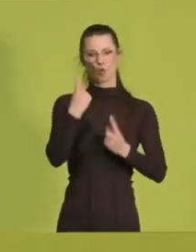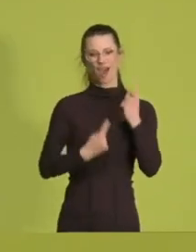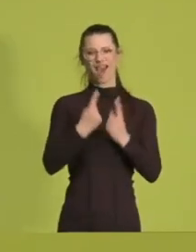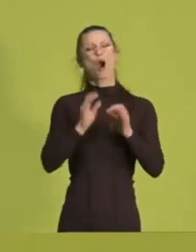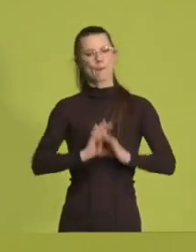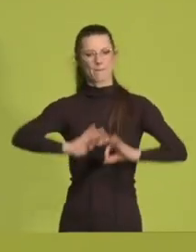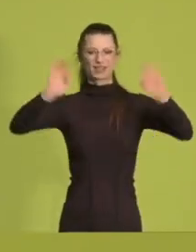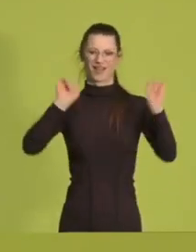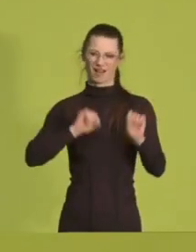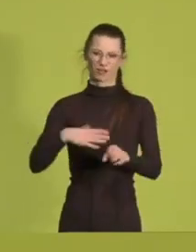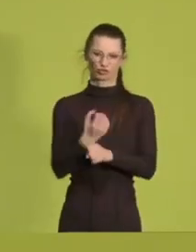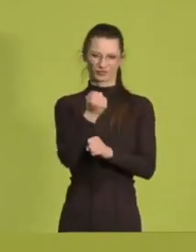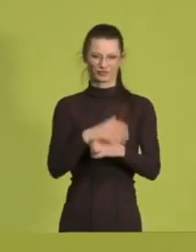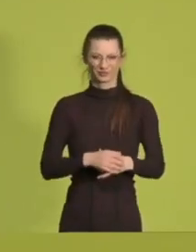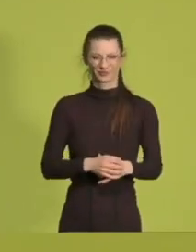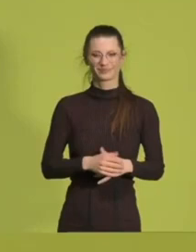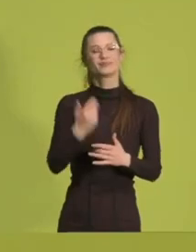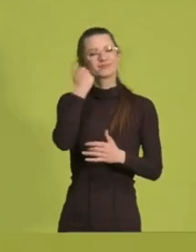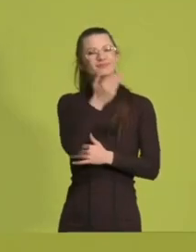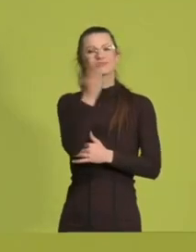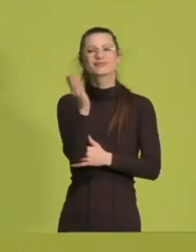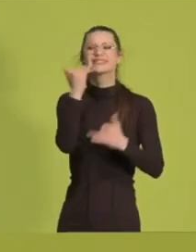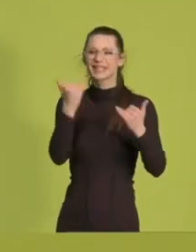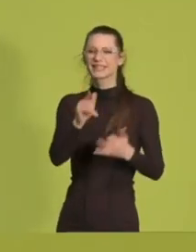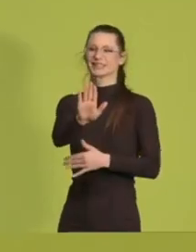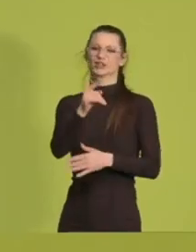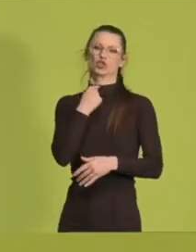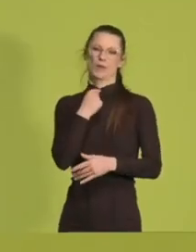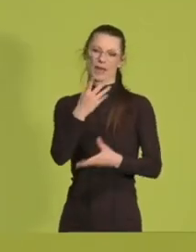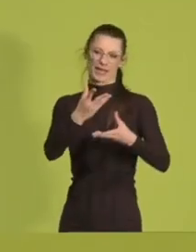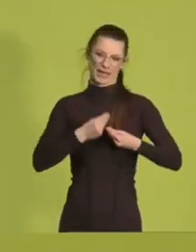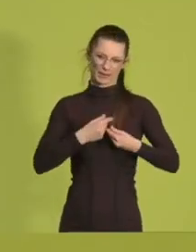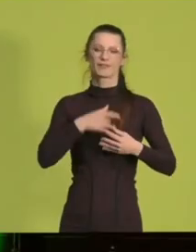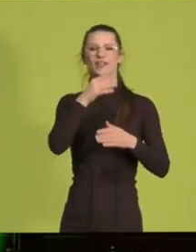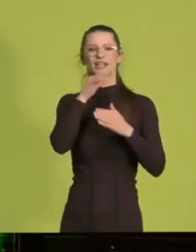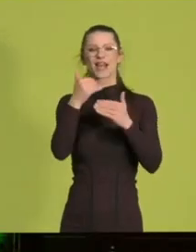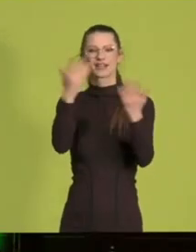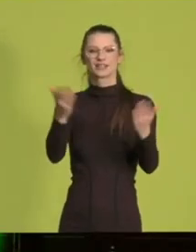besser geht. Und dafür bitte ich euch um eure Stimme. Vielen Dank.